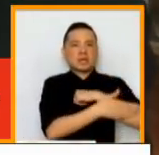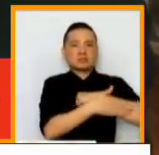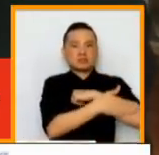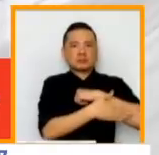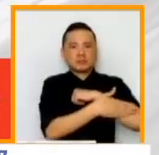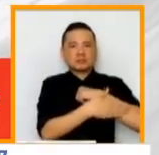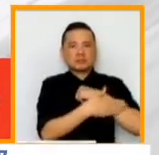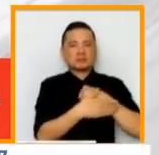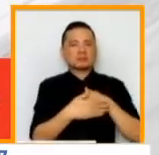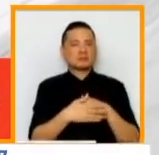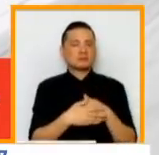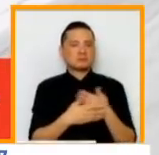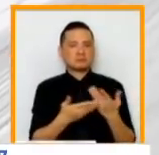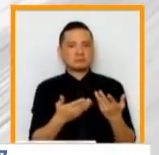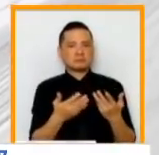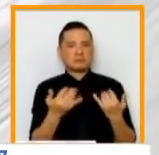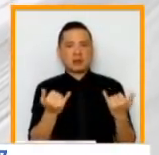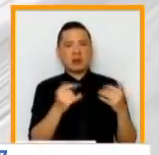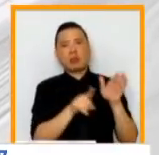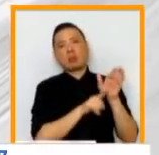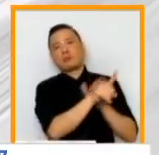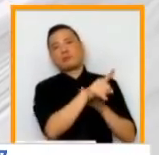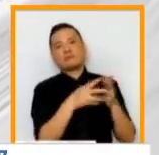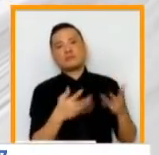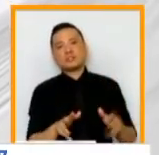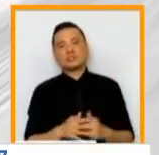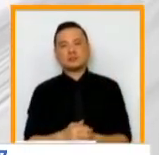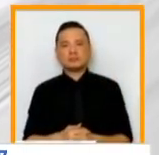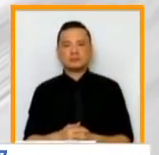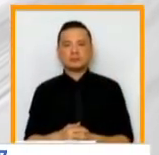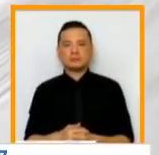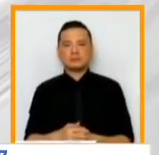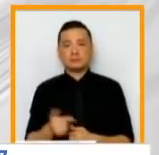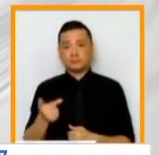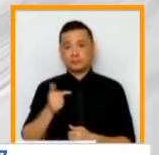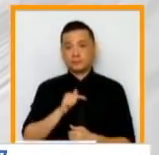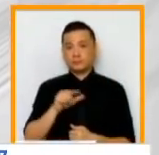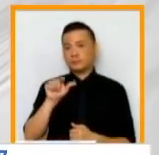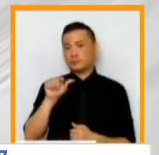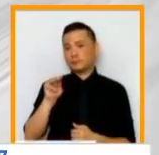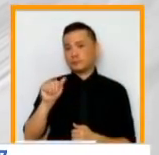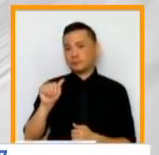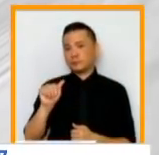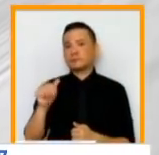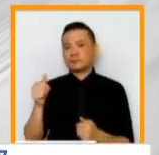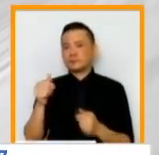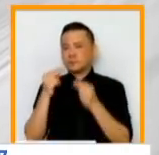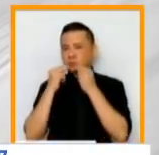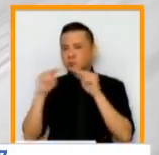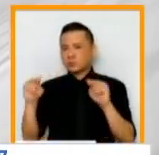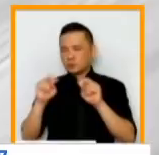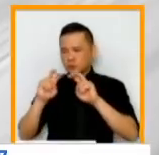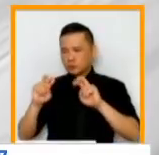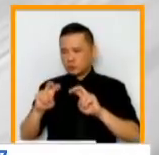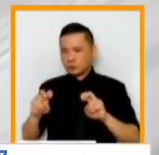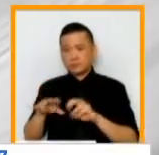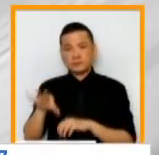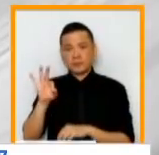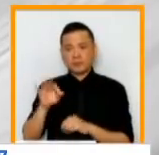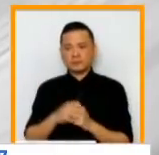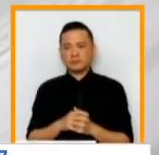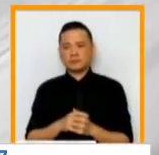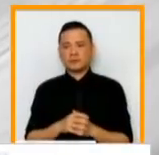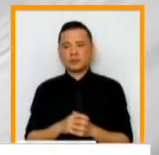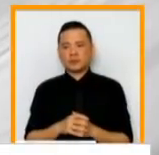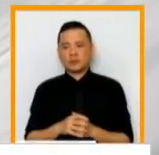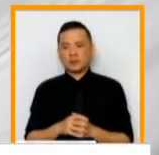balista. Sa mga general information sheet ng Pharmally na nakuha ng GMA News Research, 625,000 pesos ang